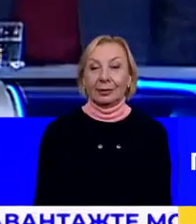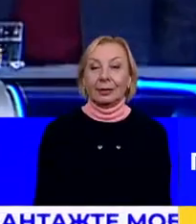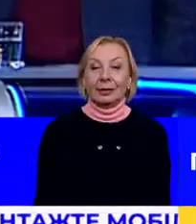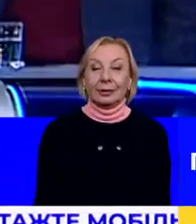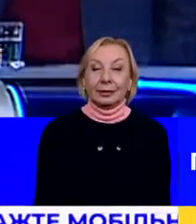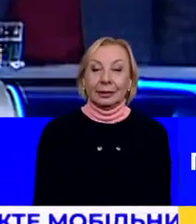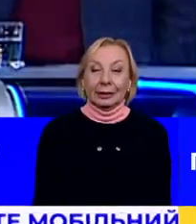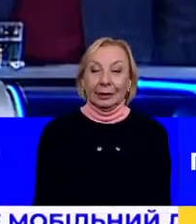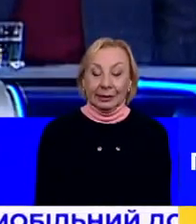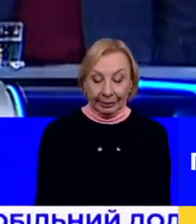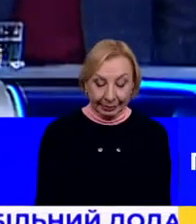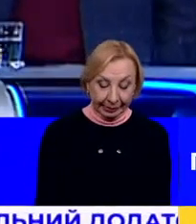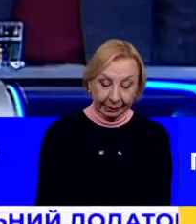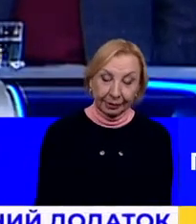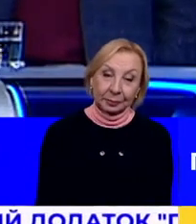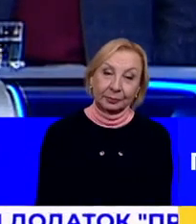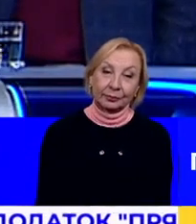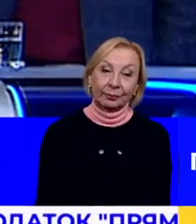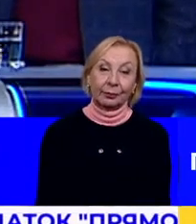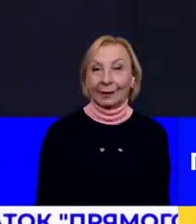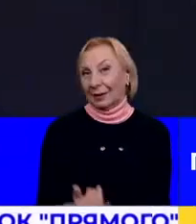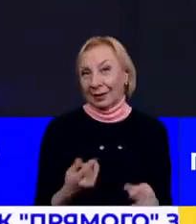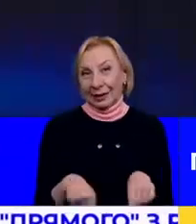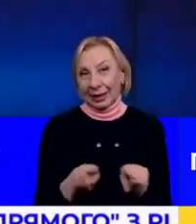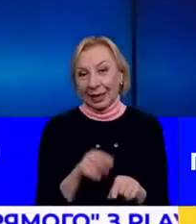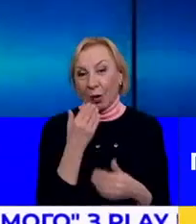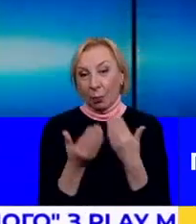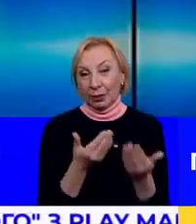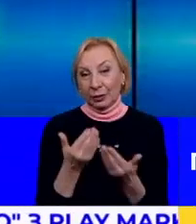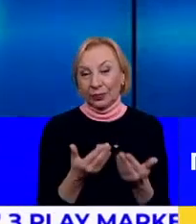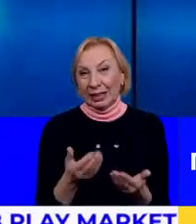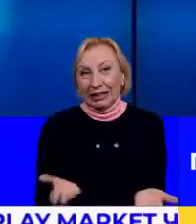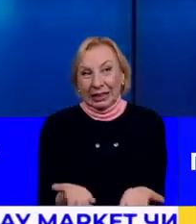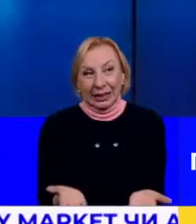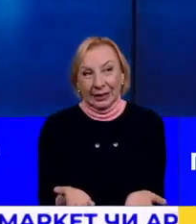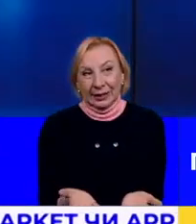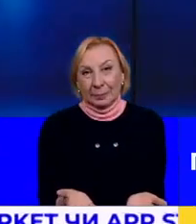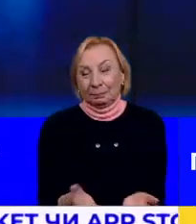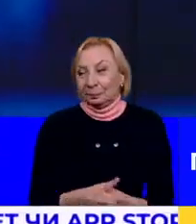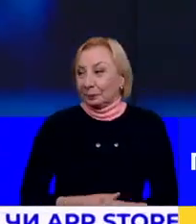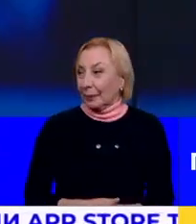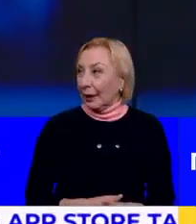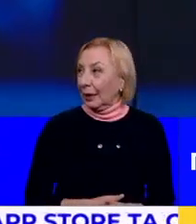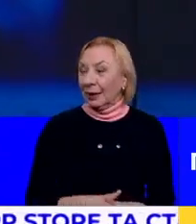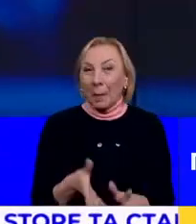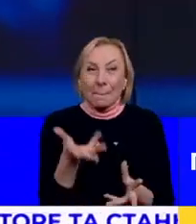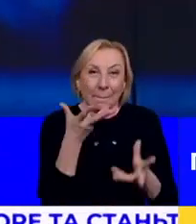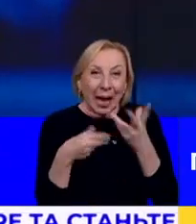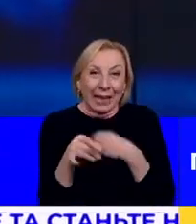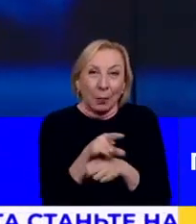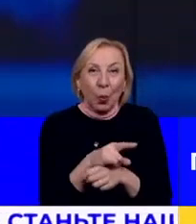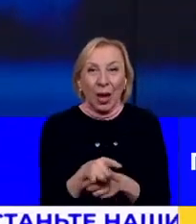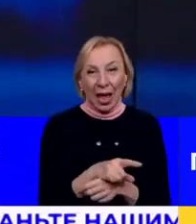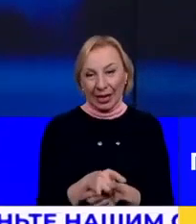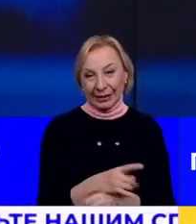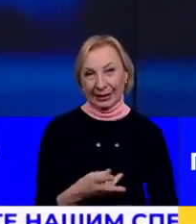було зараз. А, ну, дійсно, відмінність. І опитування – це таке ж саме, якась какая-то маніпуляція і от